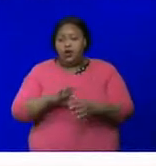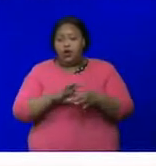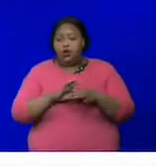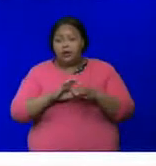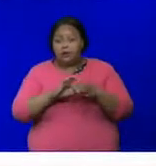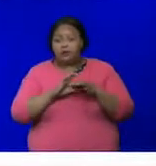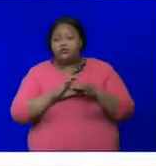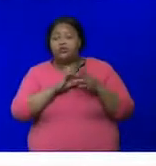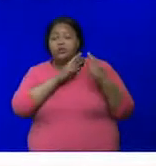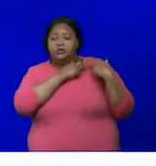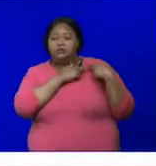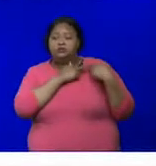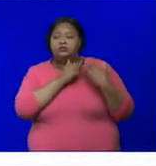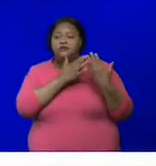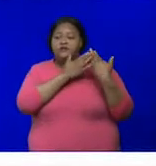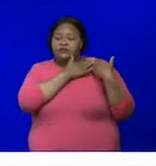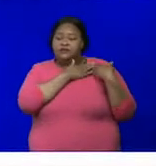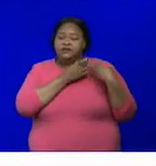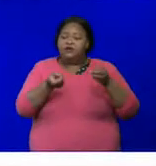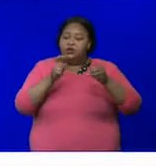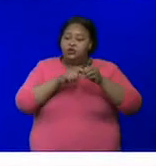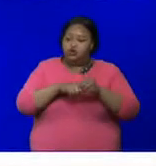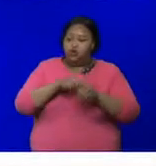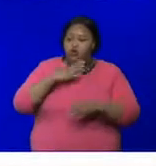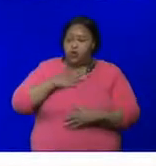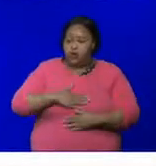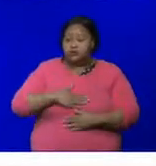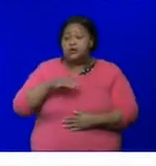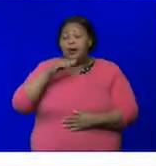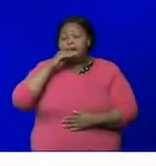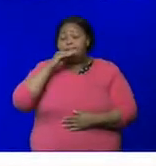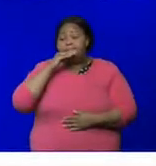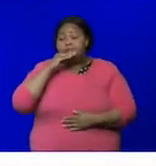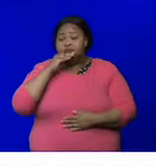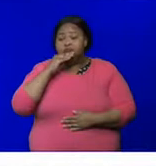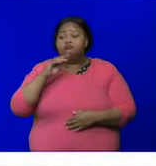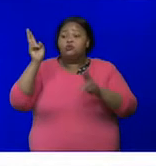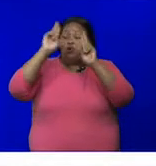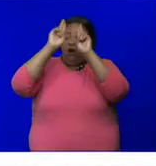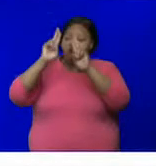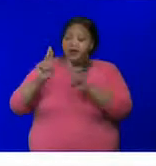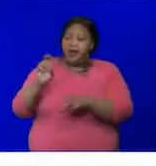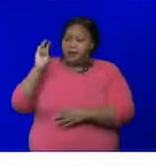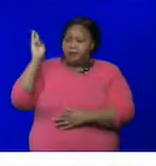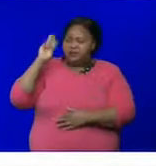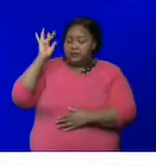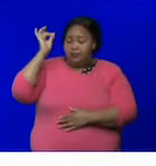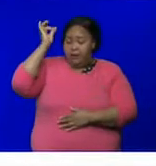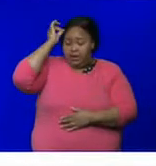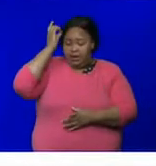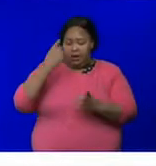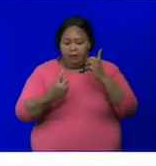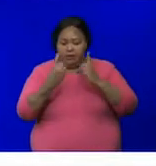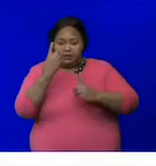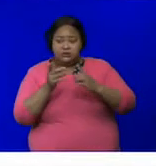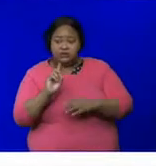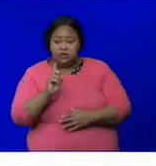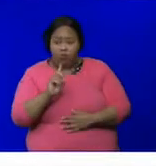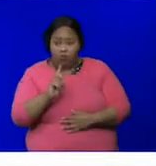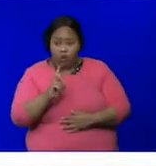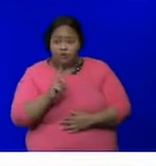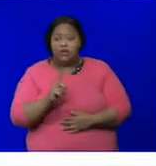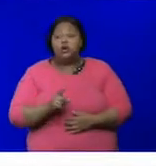Ganzi lesing lesinye setizathu letenda baholi bemava leli vegati kutsi batsatse sinqumo sekwakha liphiko lawo